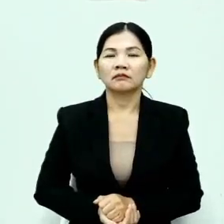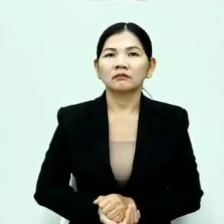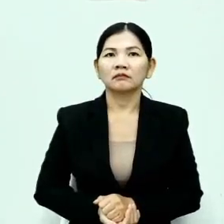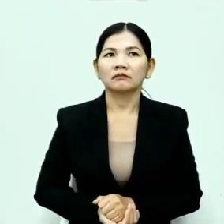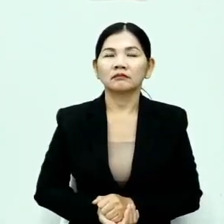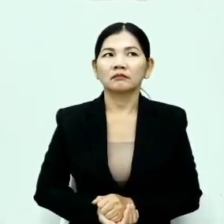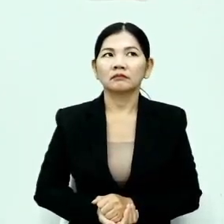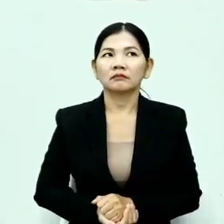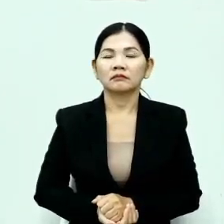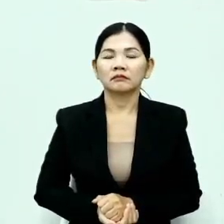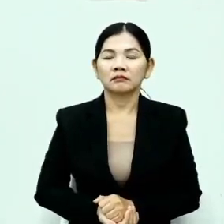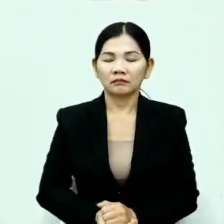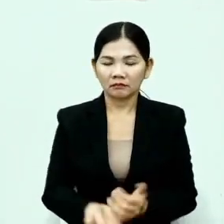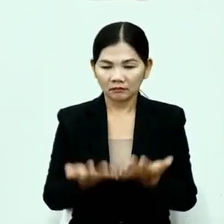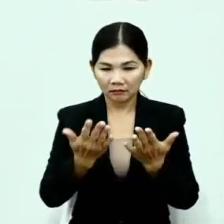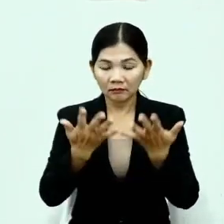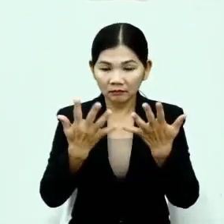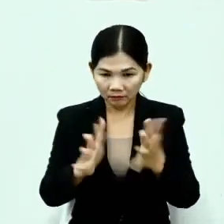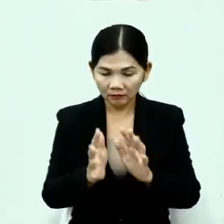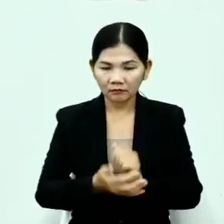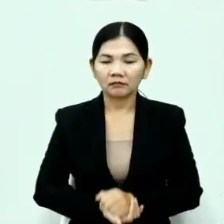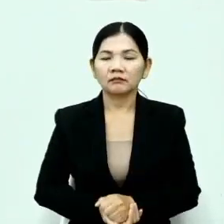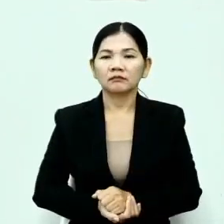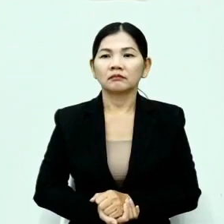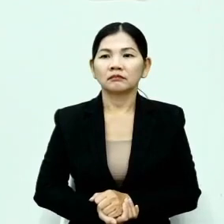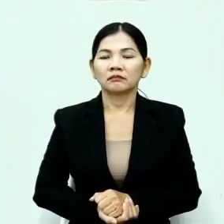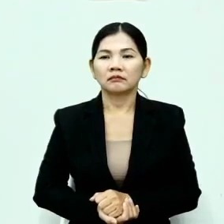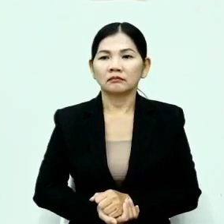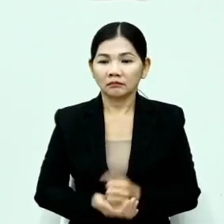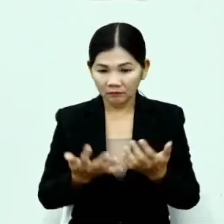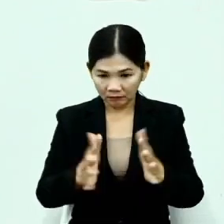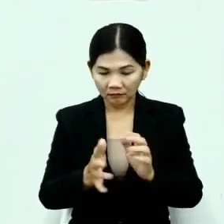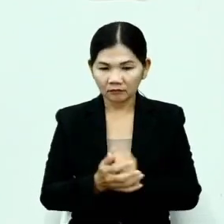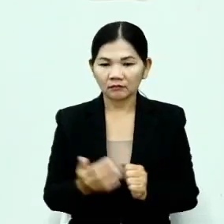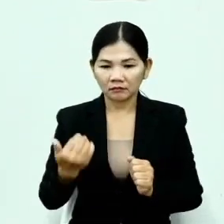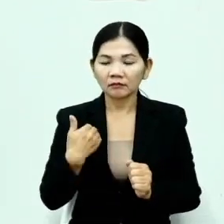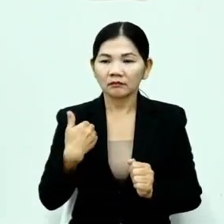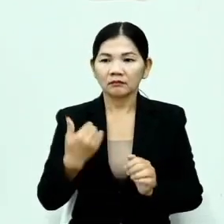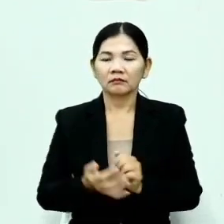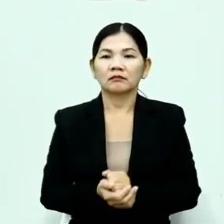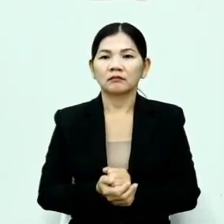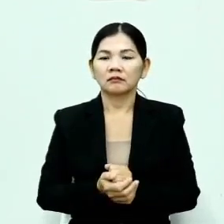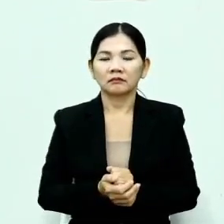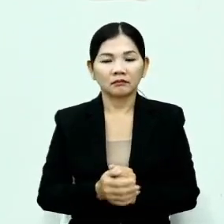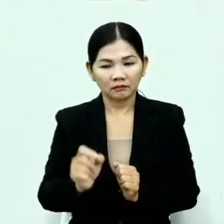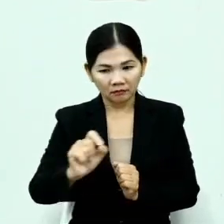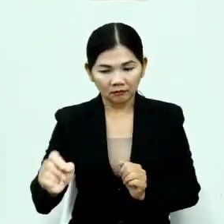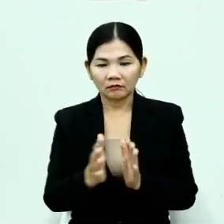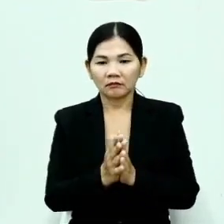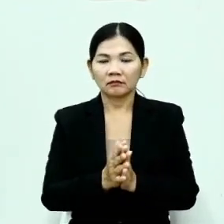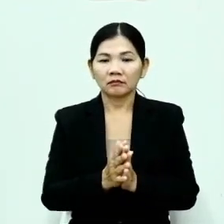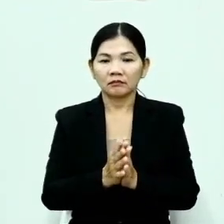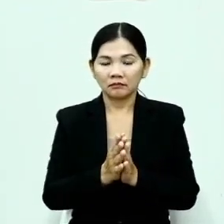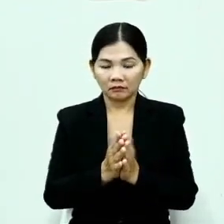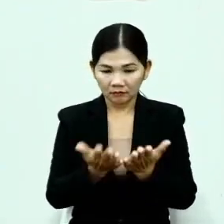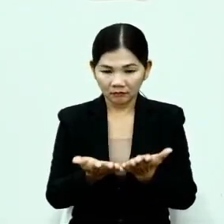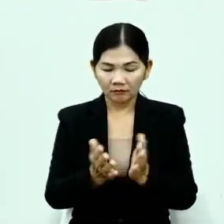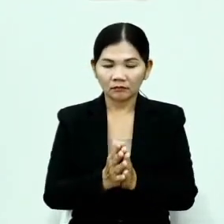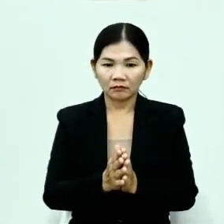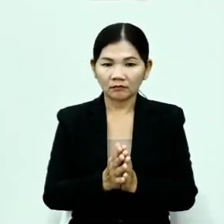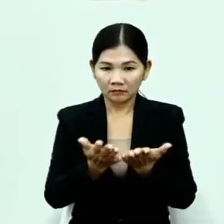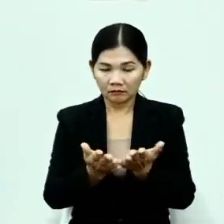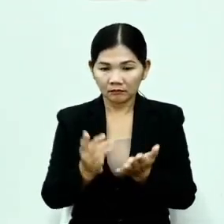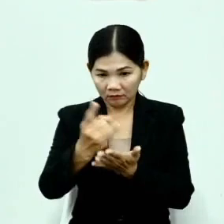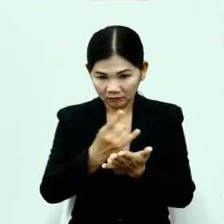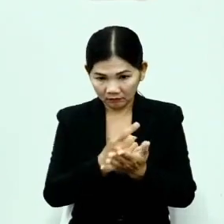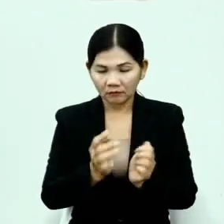រួចរាល់ហើយឬនៅកូនចារួចរាល់ហើយបើរួចរាល់ហើយកូនលែងសរសេរដាក់ក្តារឈ្នួនកូនសរសេរចូលក្នុងសៀវភៅមេរៀ